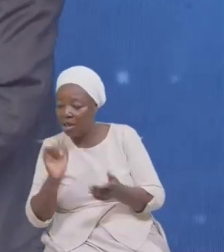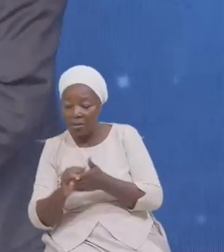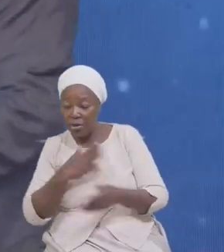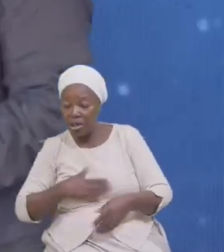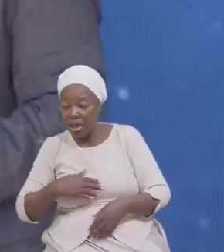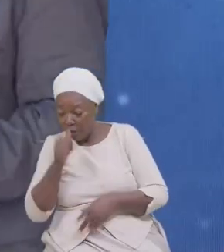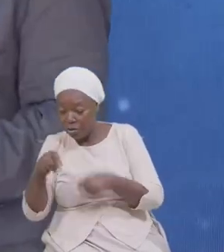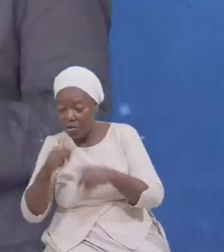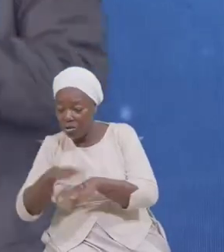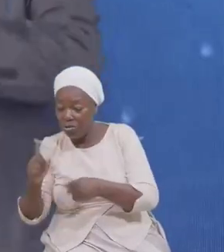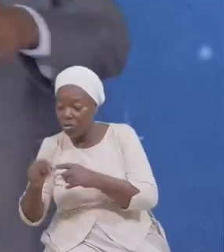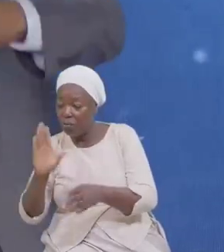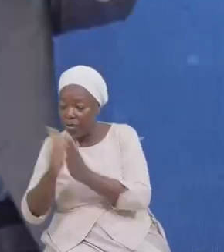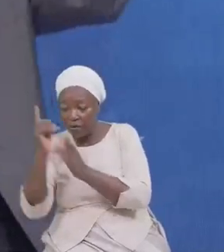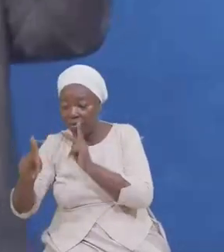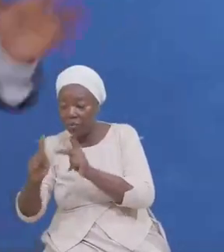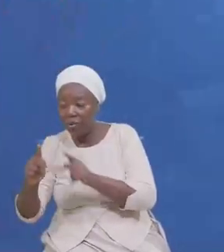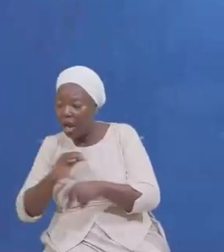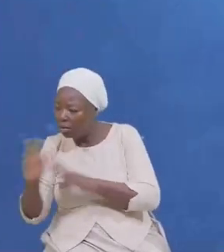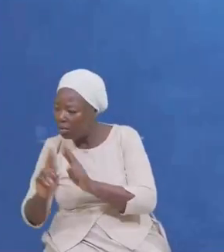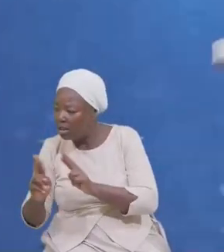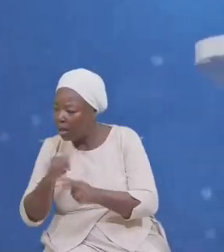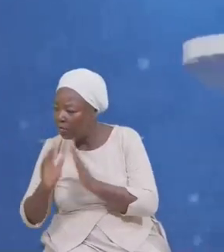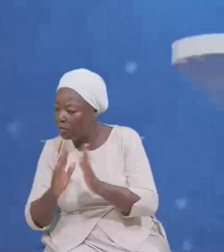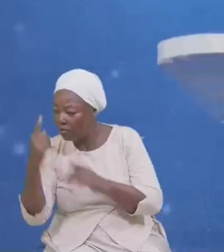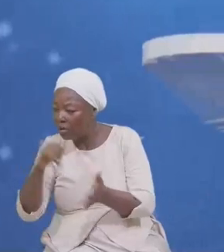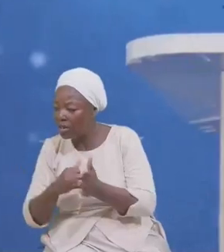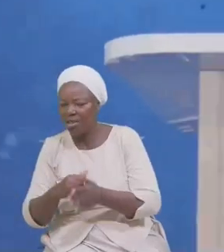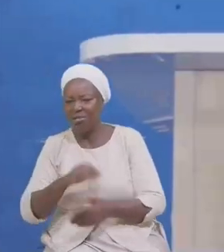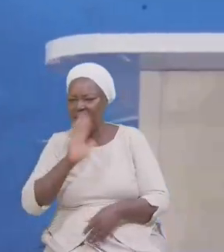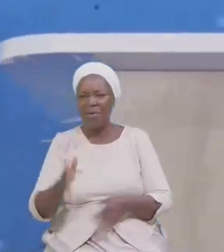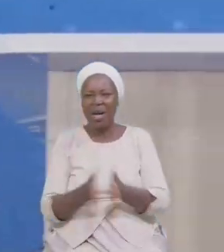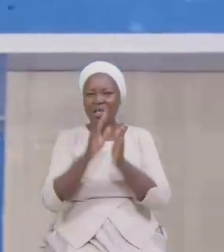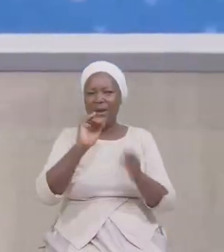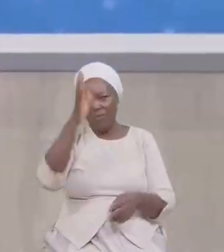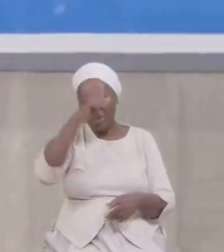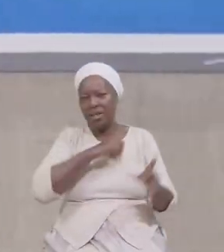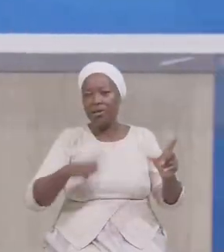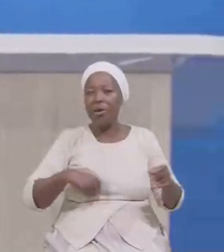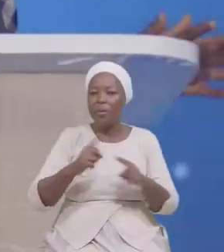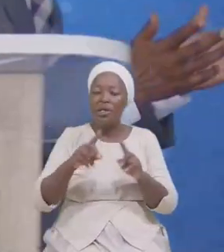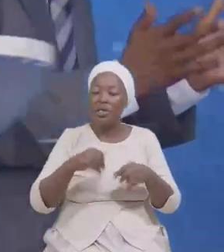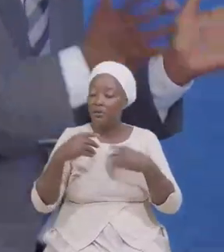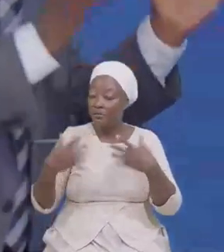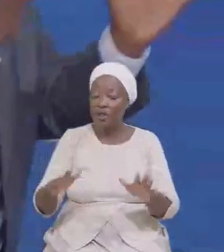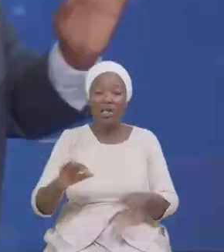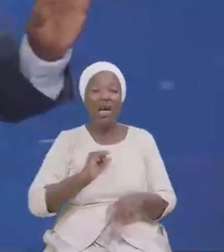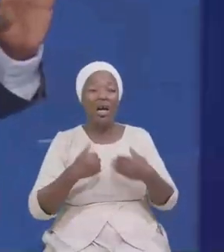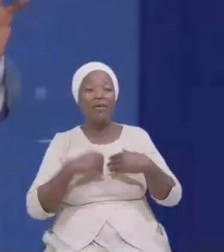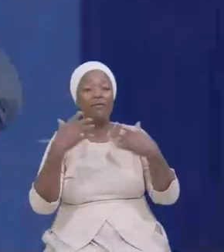Est-ce que tu veux? Il ne m'a même pas demandé la permission. Il a juste annoncé à la foule, il dit, j'ai fait la prédication, pasteur